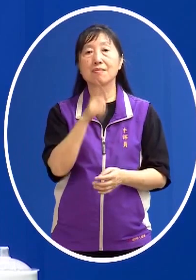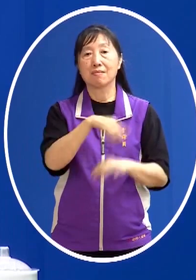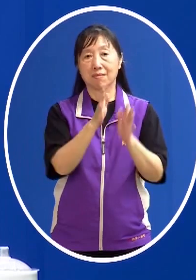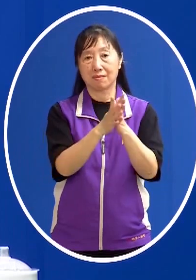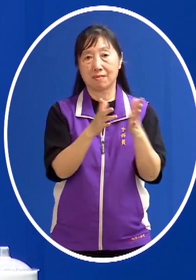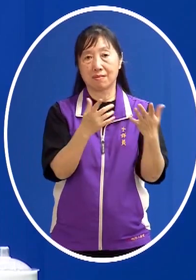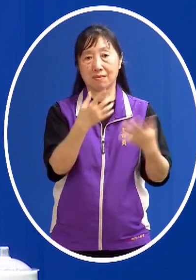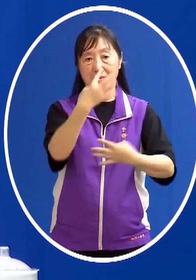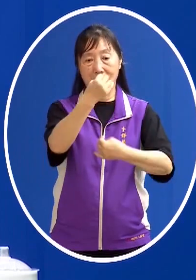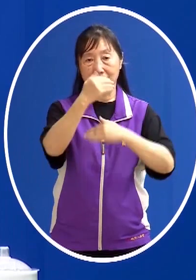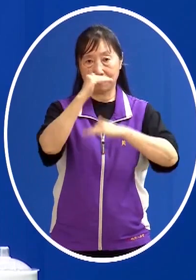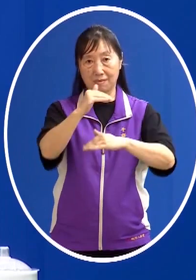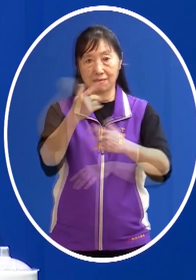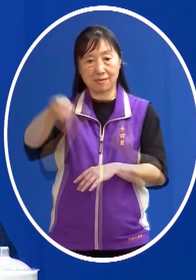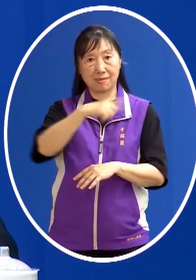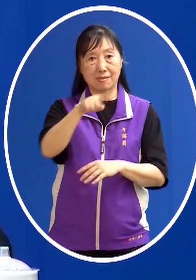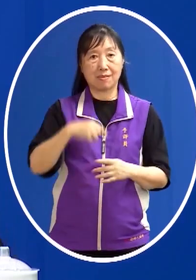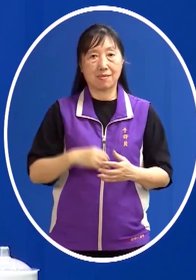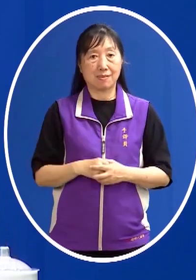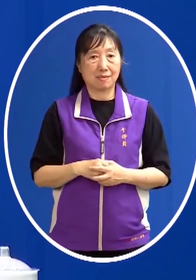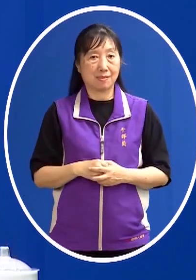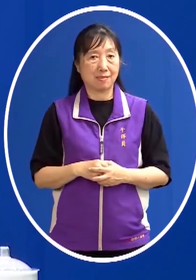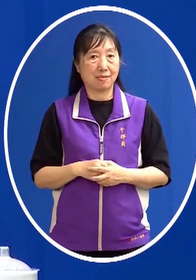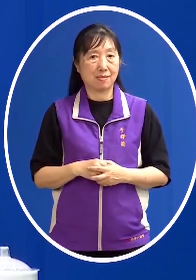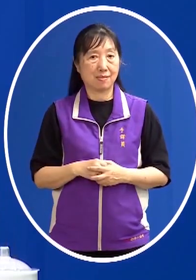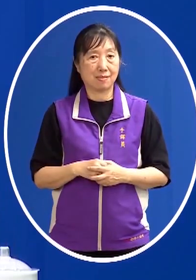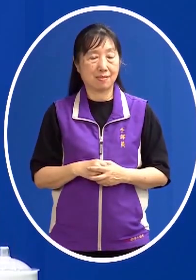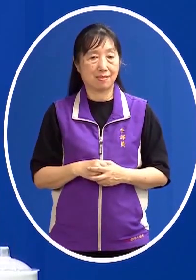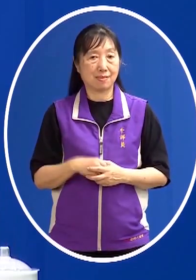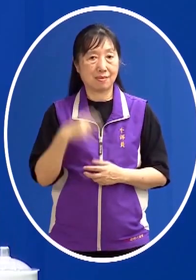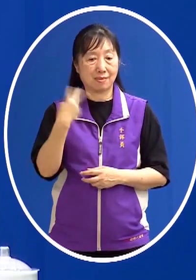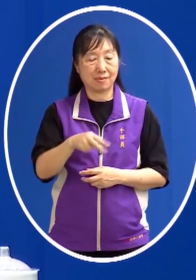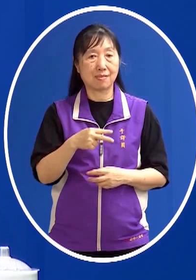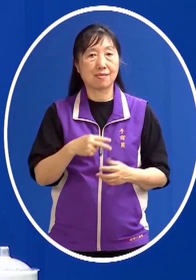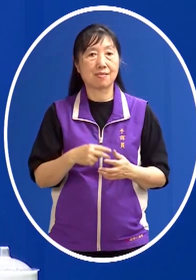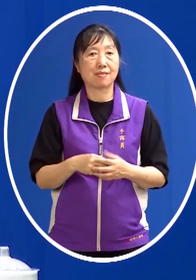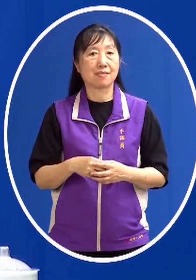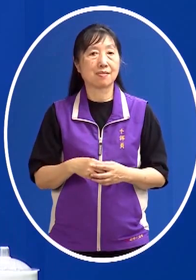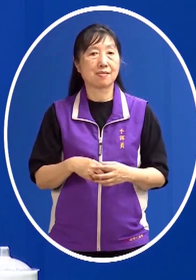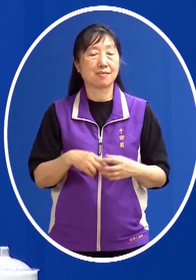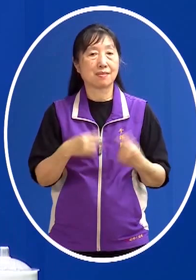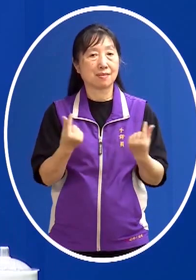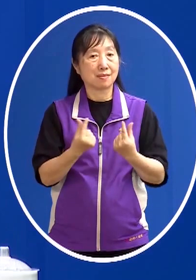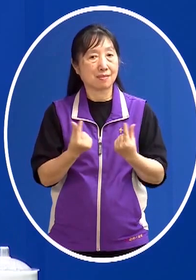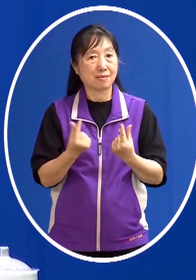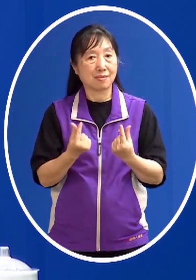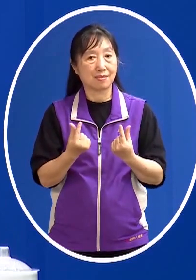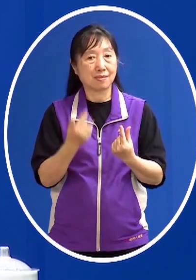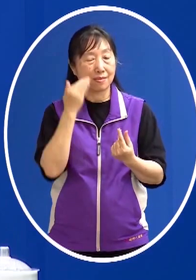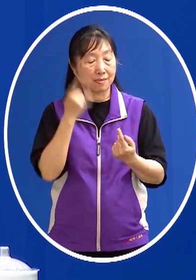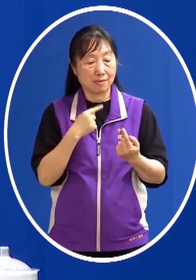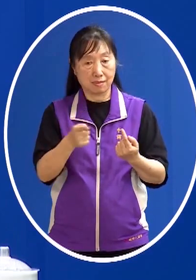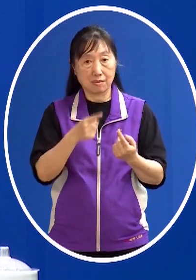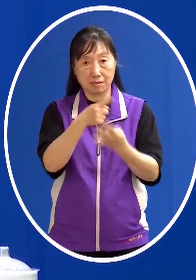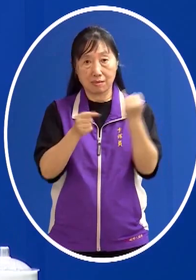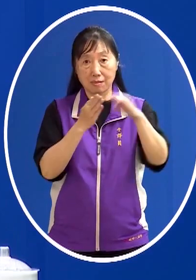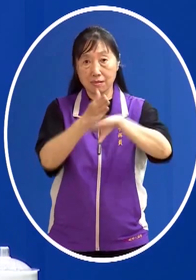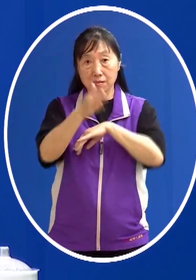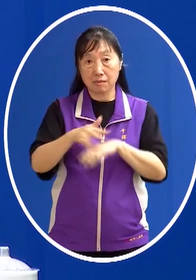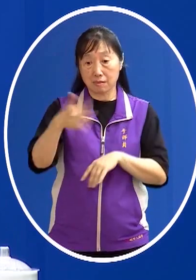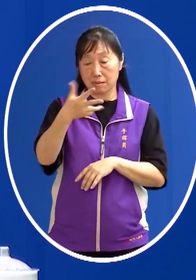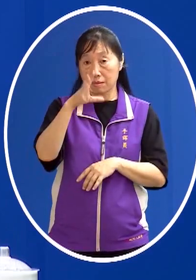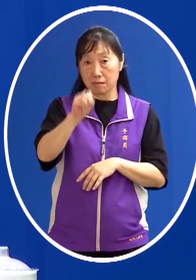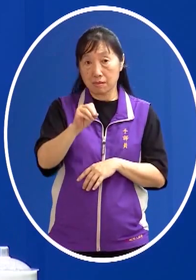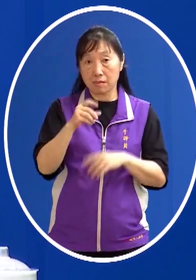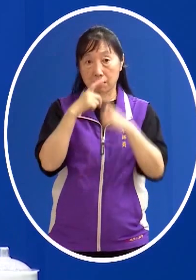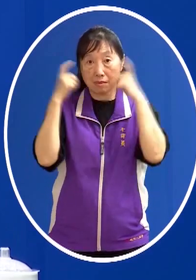足国内的需求。那紧接着这一个就是所谓的超过征用量